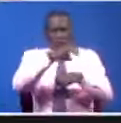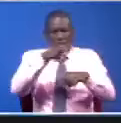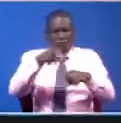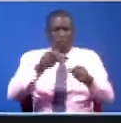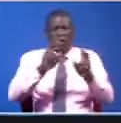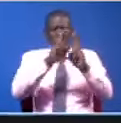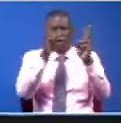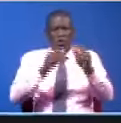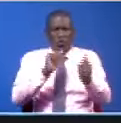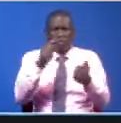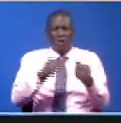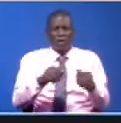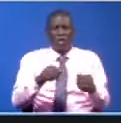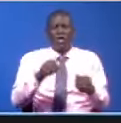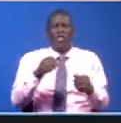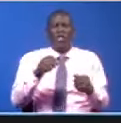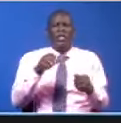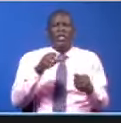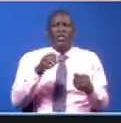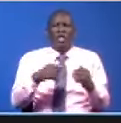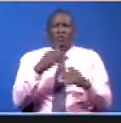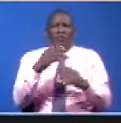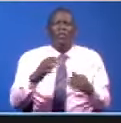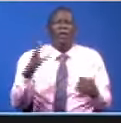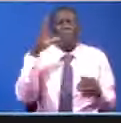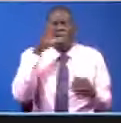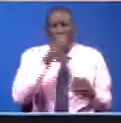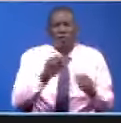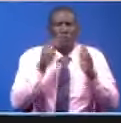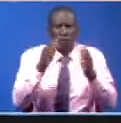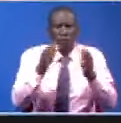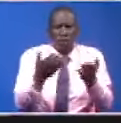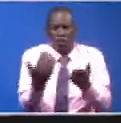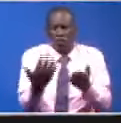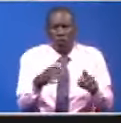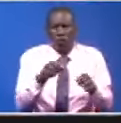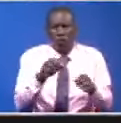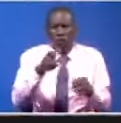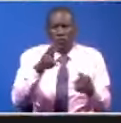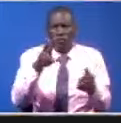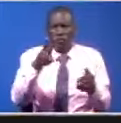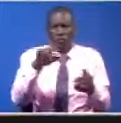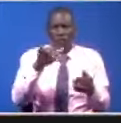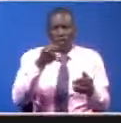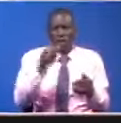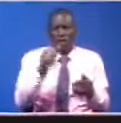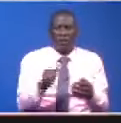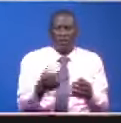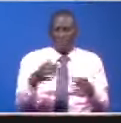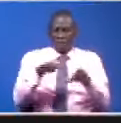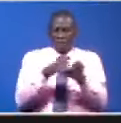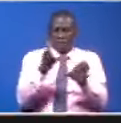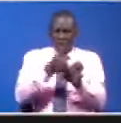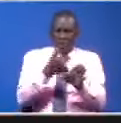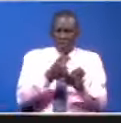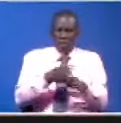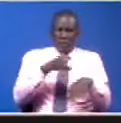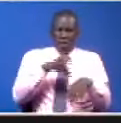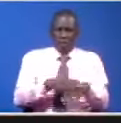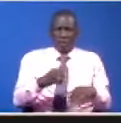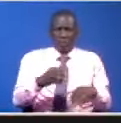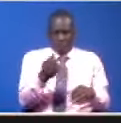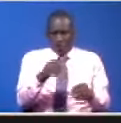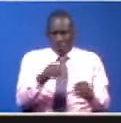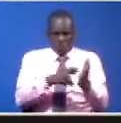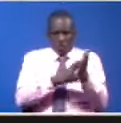kimataifa nchini Ureno baada ya kukosa stakabadhi muhimu za visa. Participants have to go into their pockets to get money